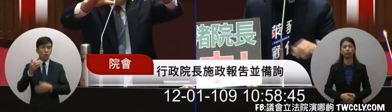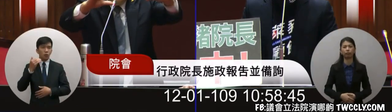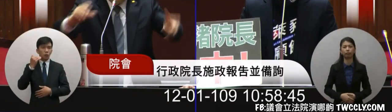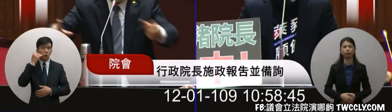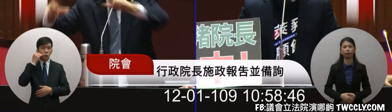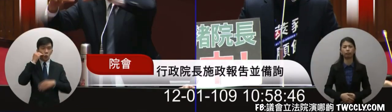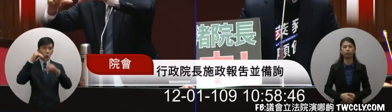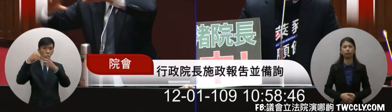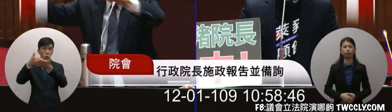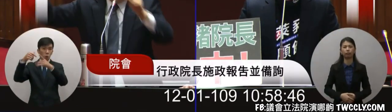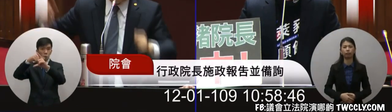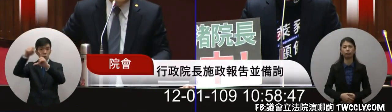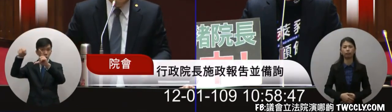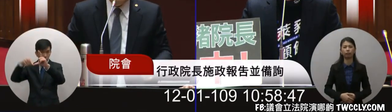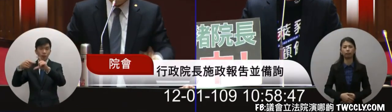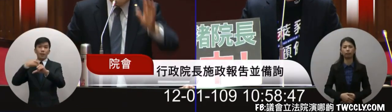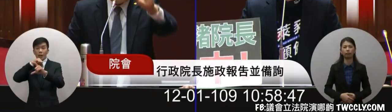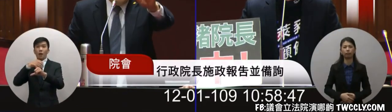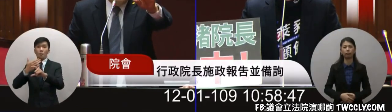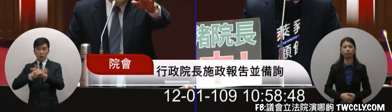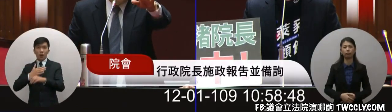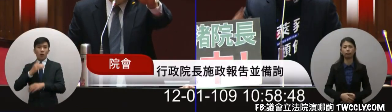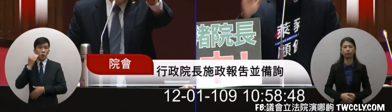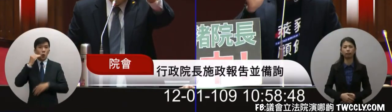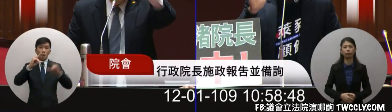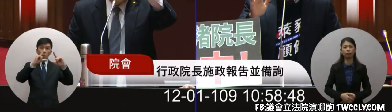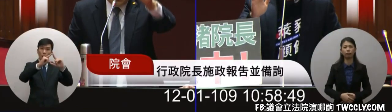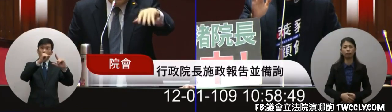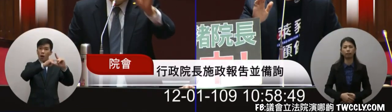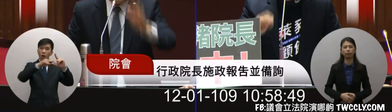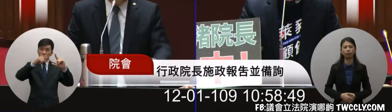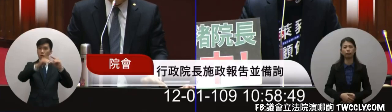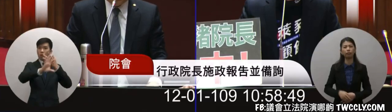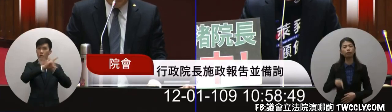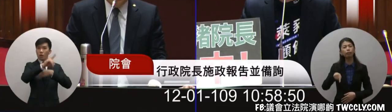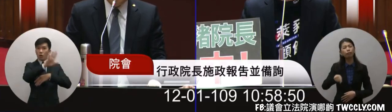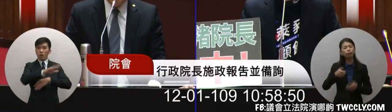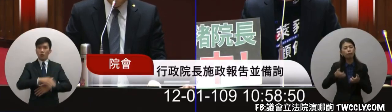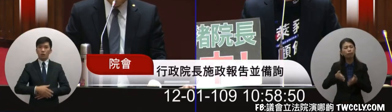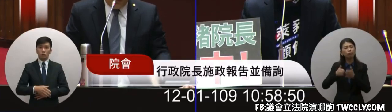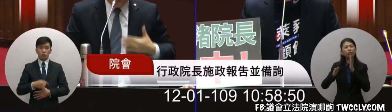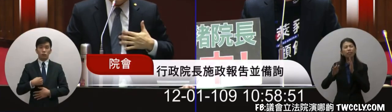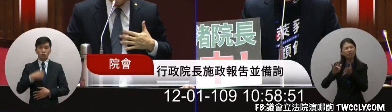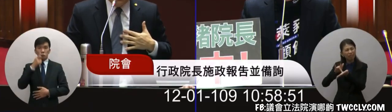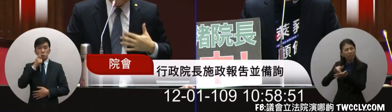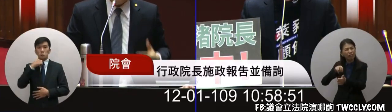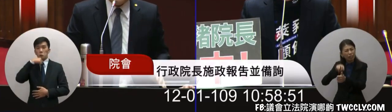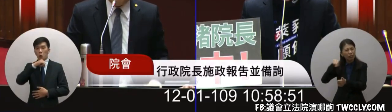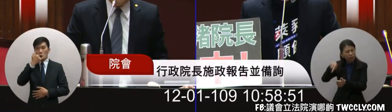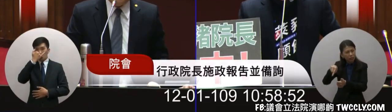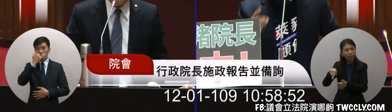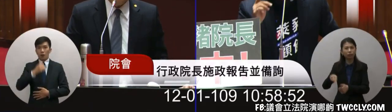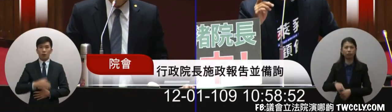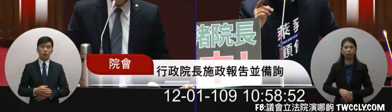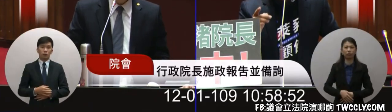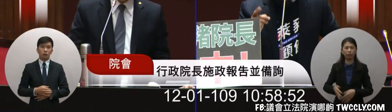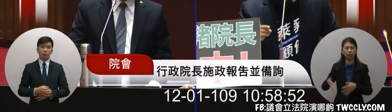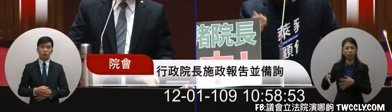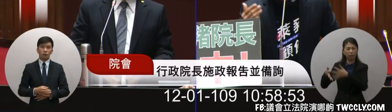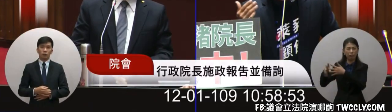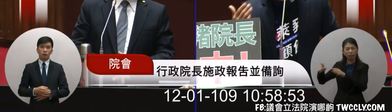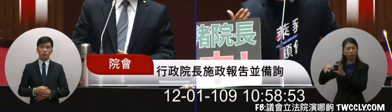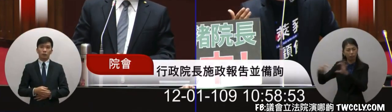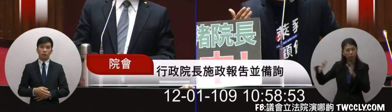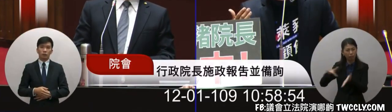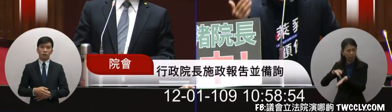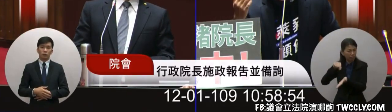台湾的，三角形就外国的。 重量都是公，我现在讲的是莱克多巴胺啊， 我吃的也是台湾啊。 所以院长，